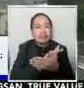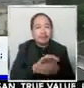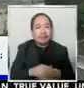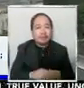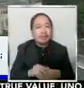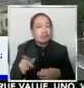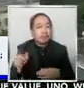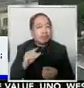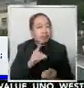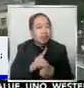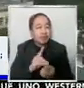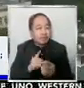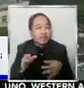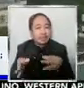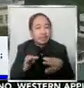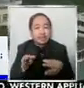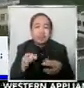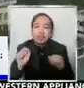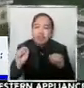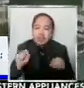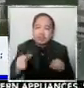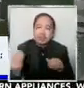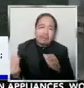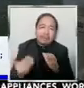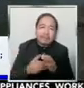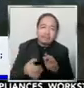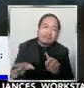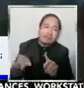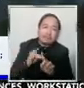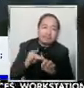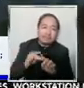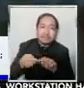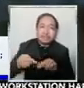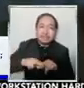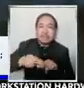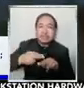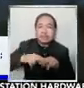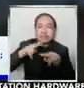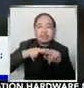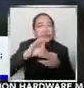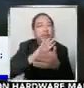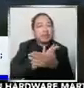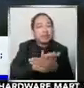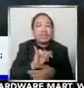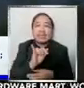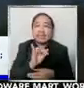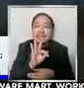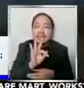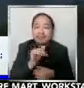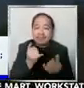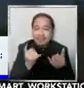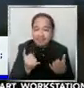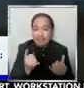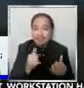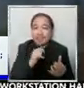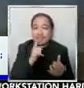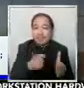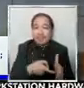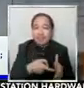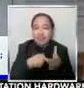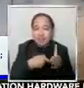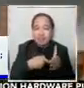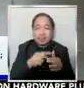na magkaroon nga ng pagdami ng COVID-19 cases sa bansa kapag hindi na mandatory ang pag-face mask sa indoor